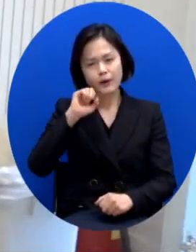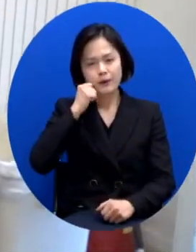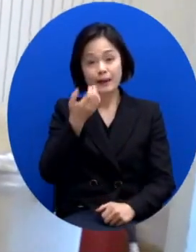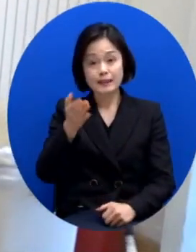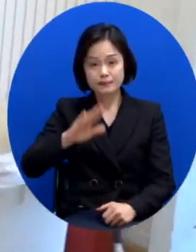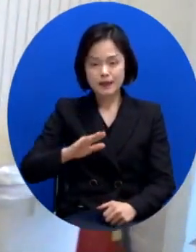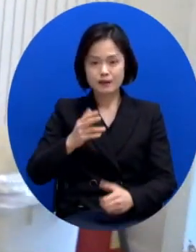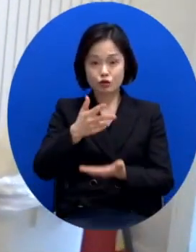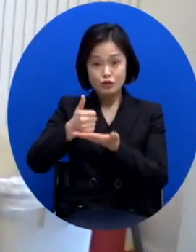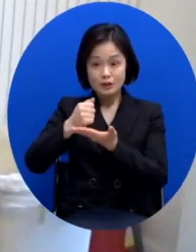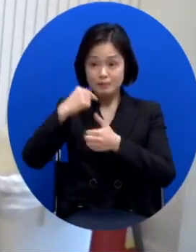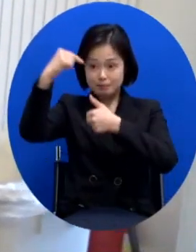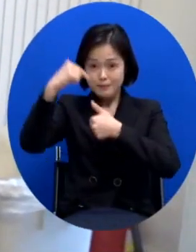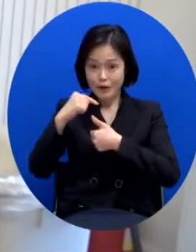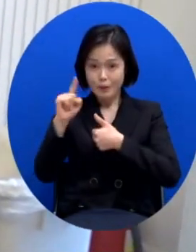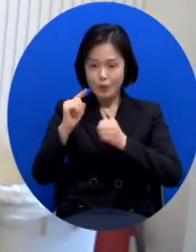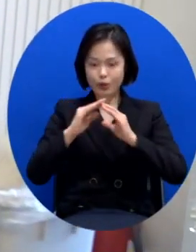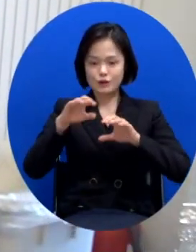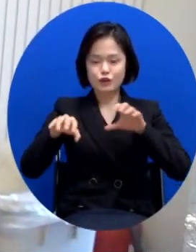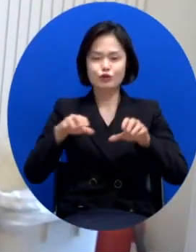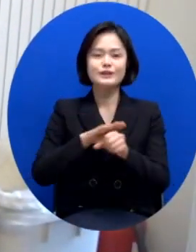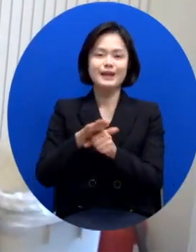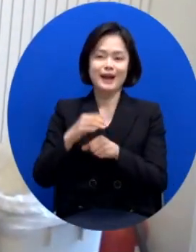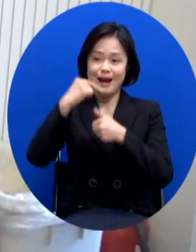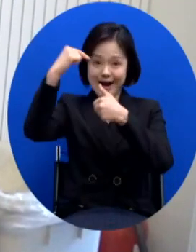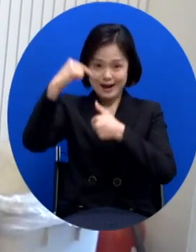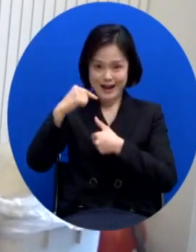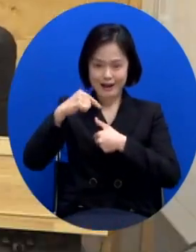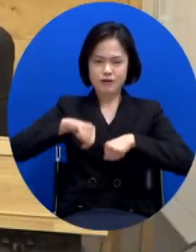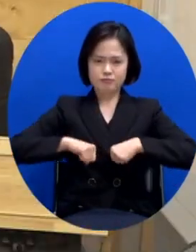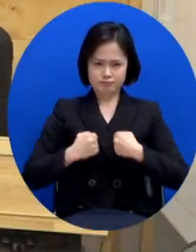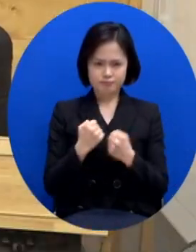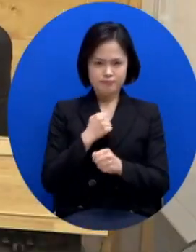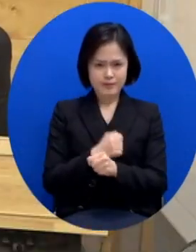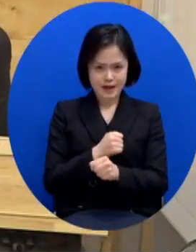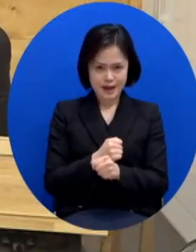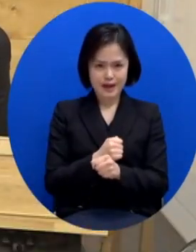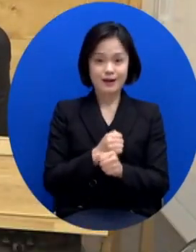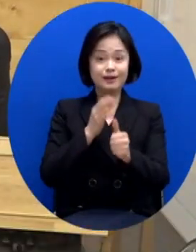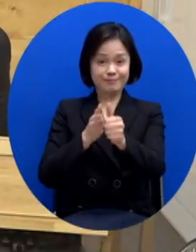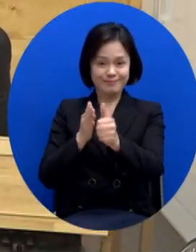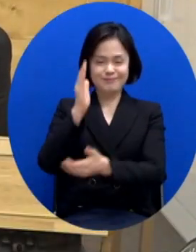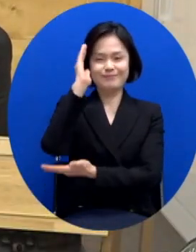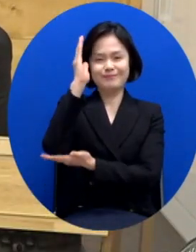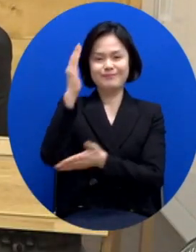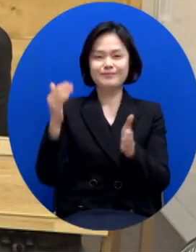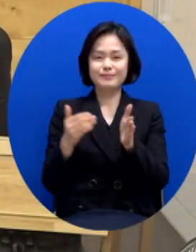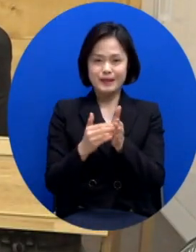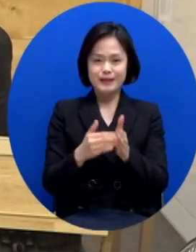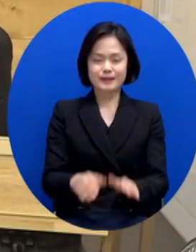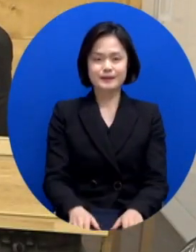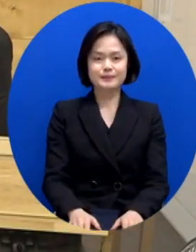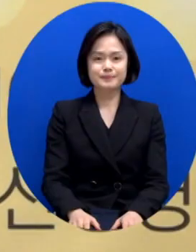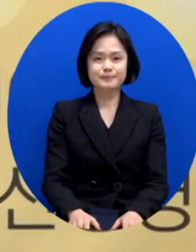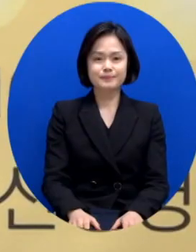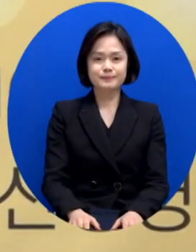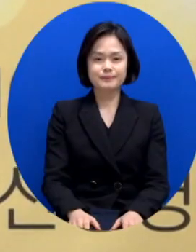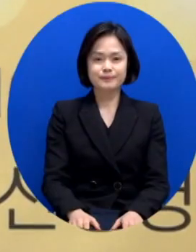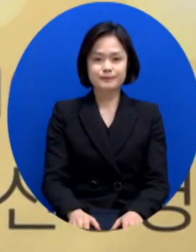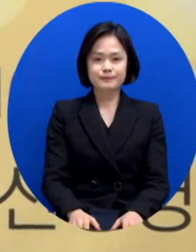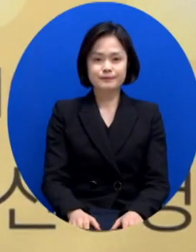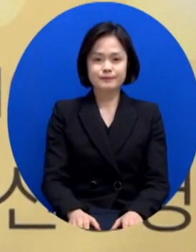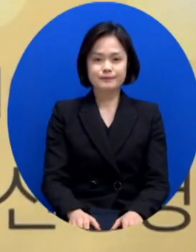고 말씀하신 예수님의 명령대로 어려운 이웃을 먼저 생각하고 섬 기자 고 신년 메시지를 전했습니다 세계의 한국인